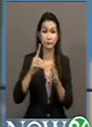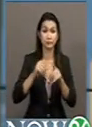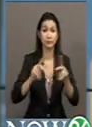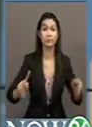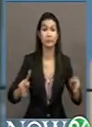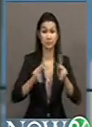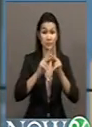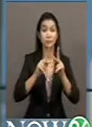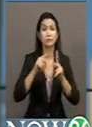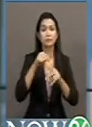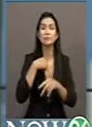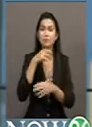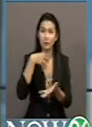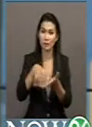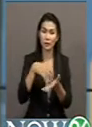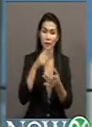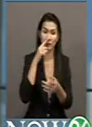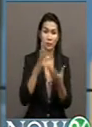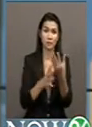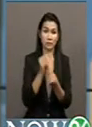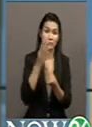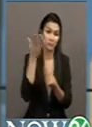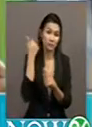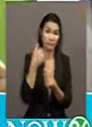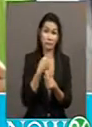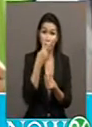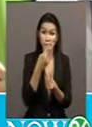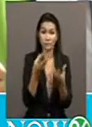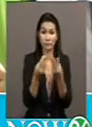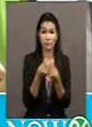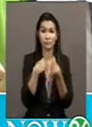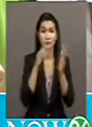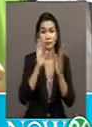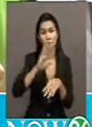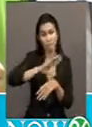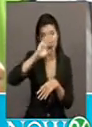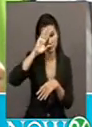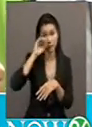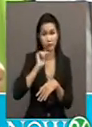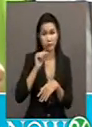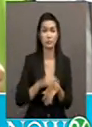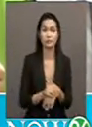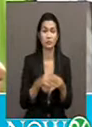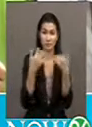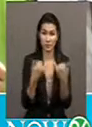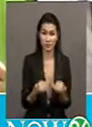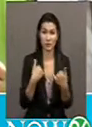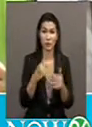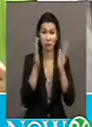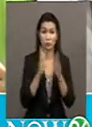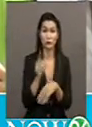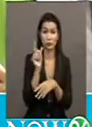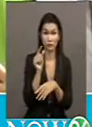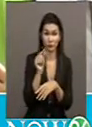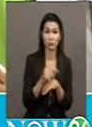งเจริญชัยบอกว่ารอบสัปดาห์ที่ผ่านมาต้องลองติดตามตัวเลขของผู้ป่วยไข้ซิก้าดูตอนนี้มี20ค